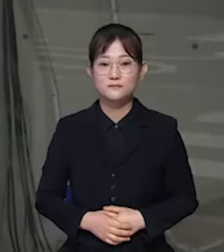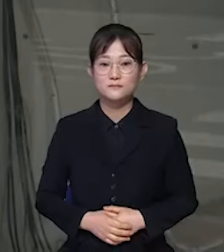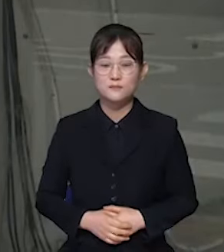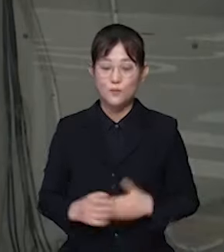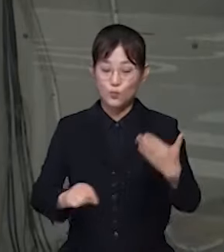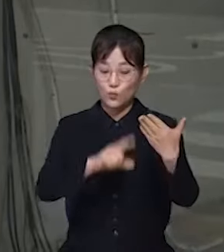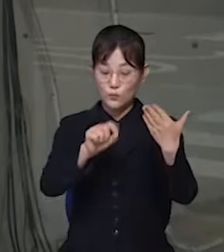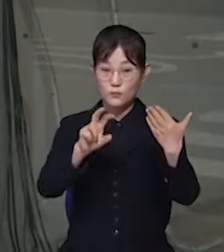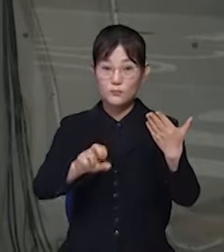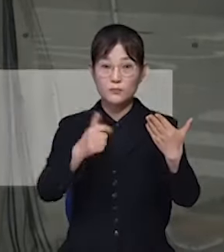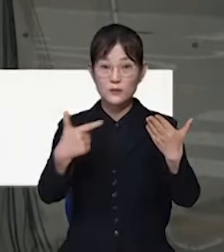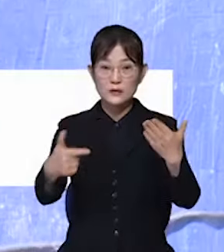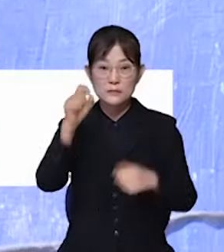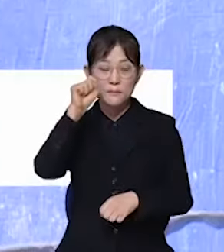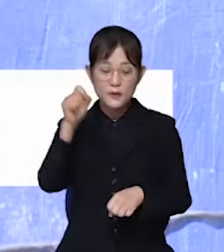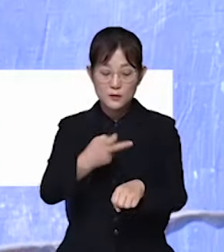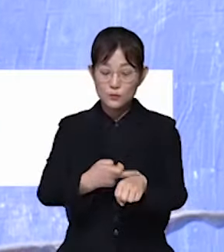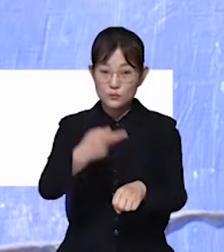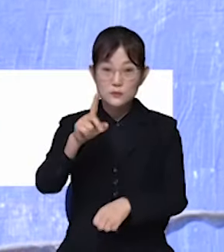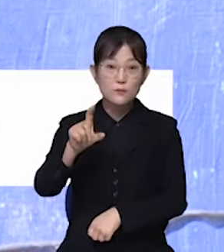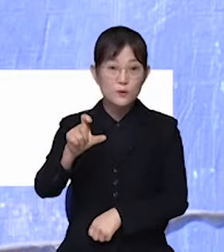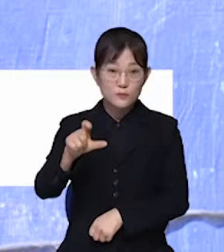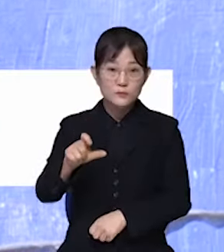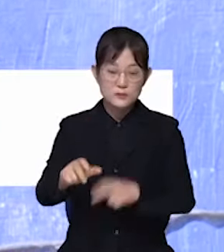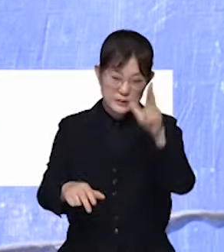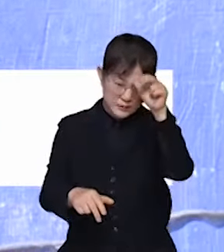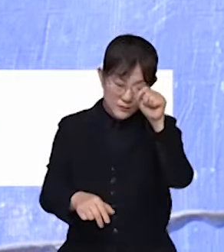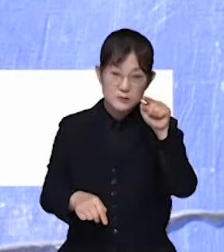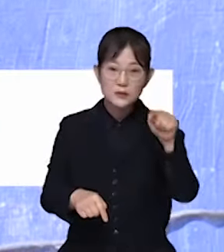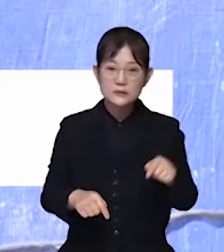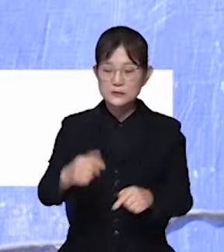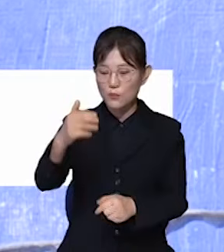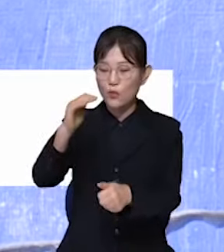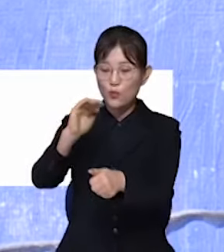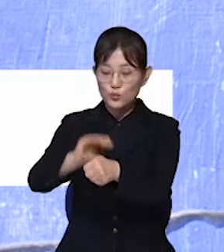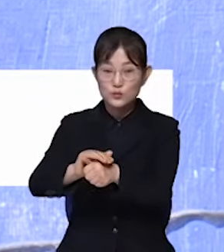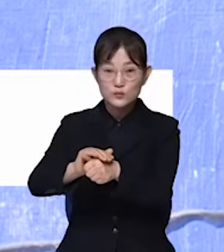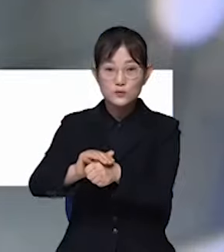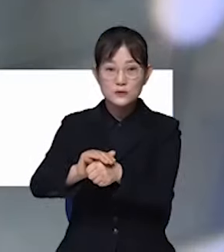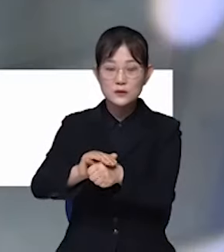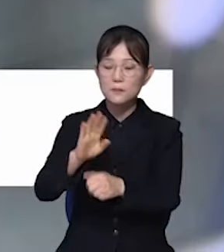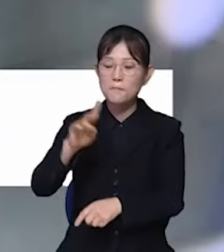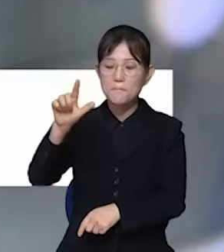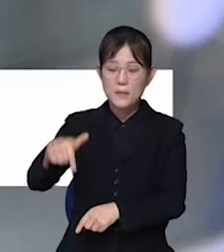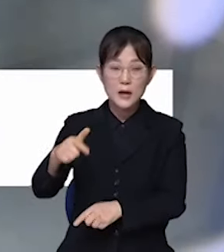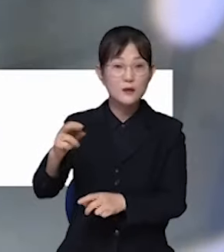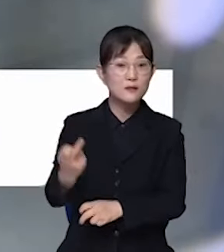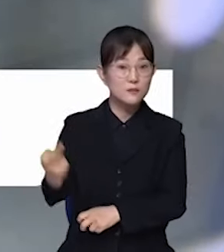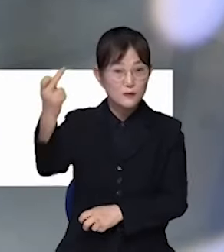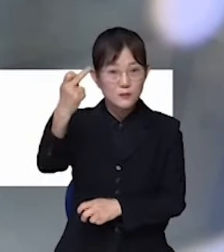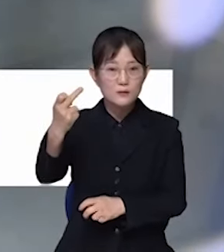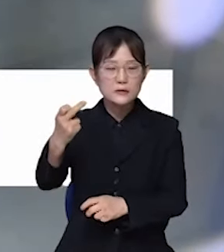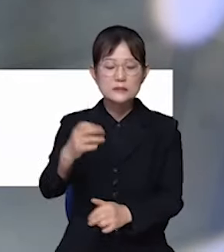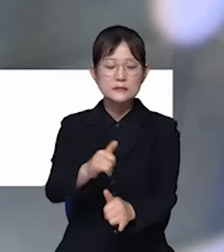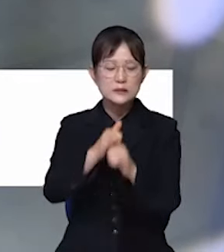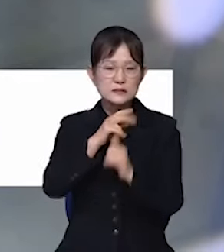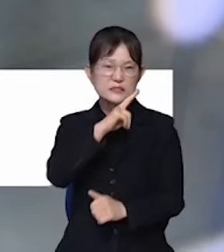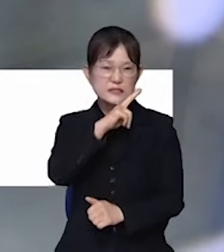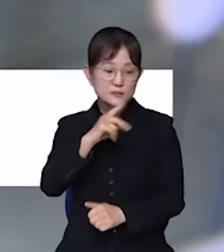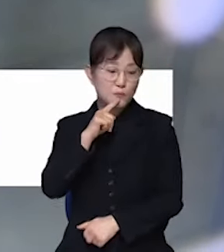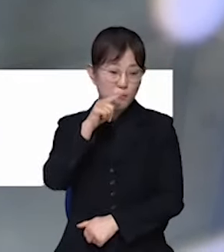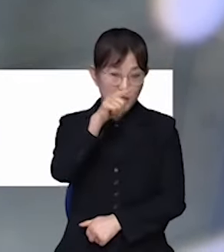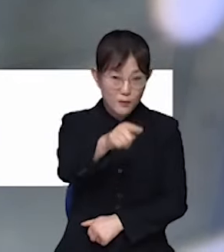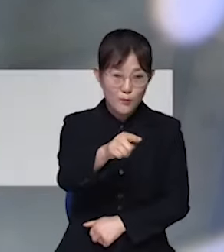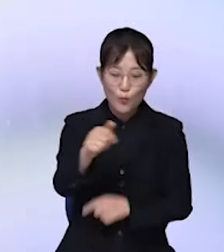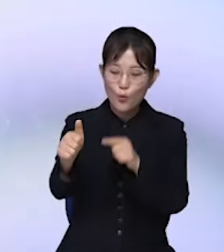지난 26일 새벽 12시 15분 경찰은 경주에 사는 박대성의 형에게 자살 의심 신고를 받고 박대성의 가게를